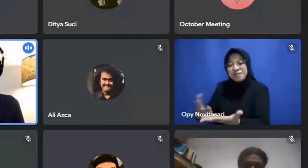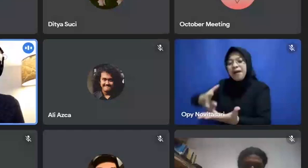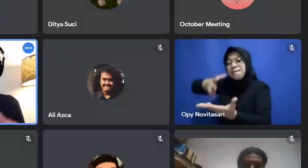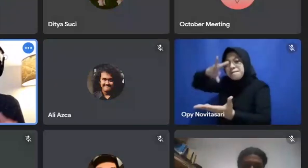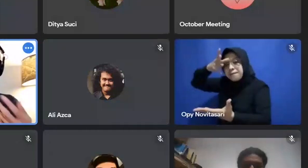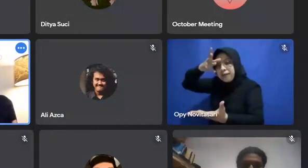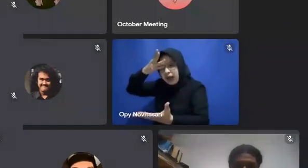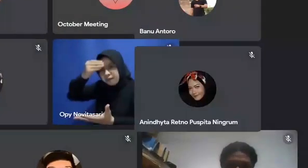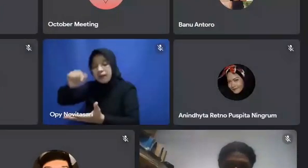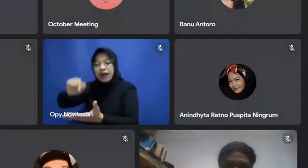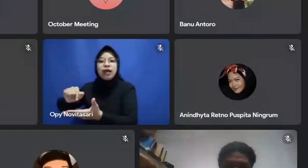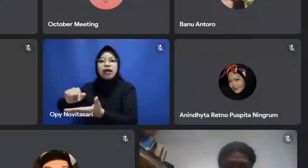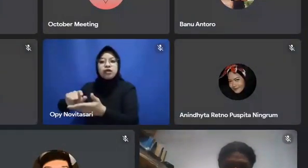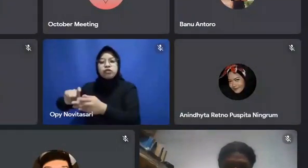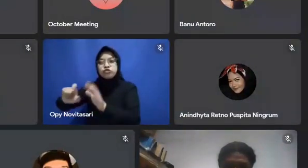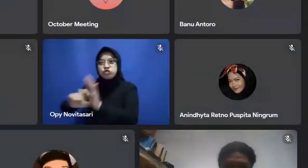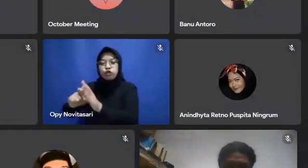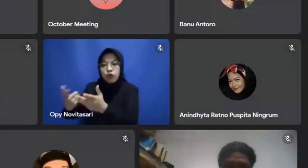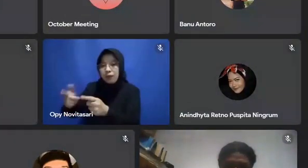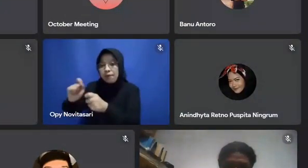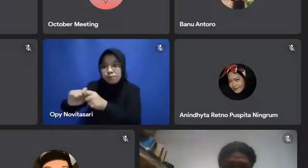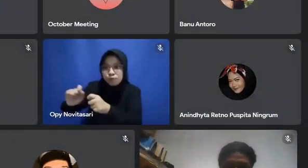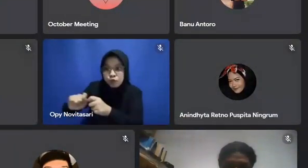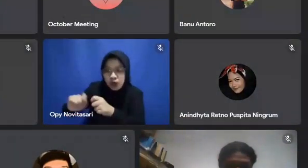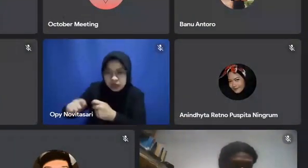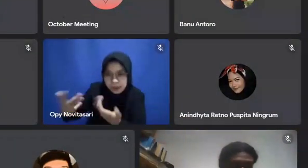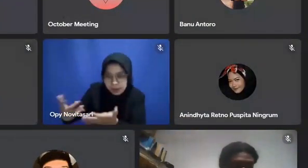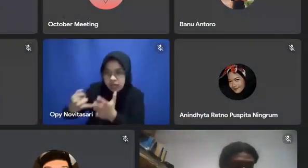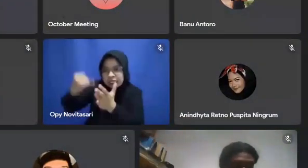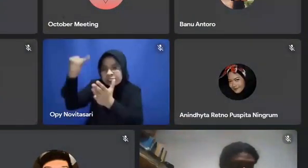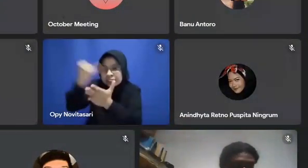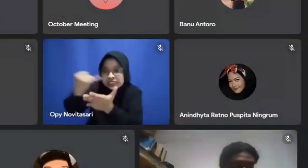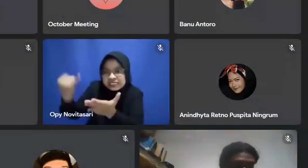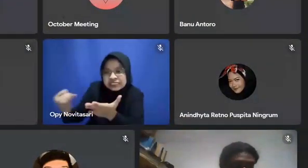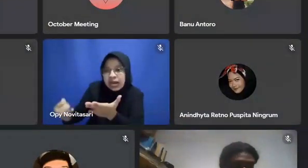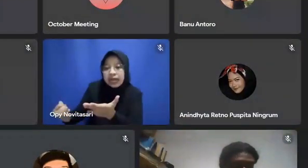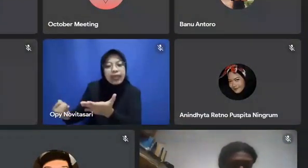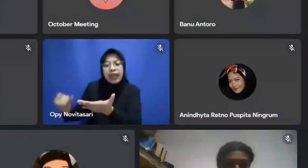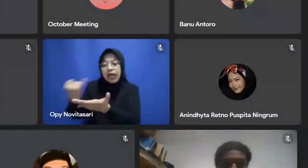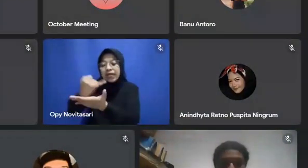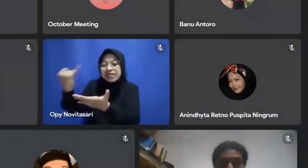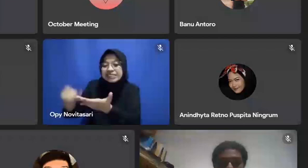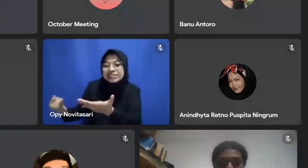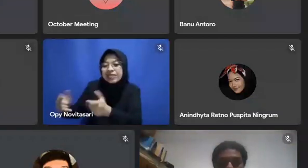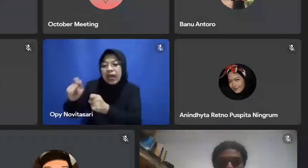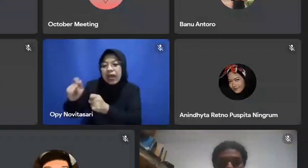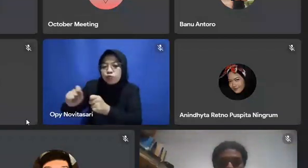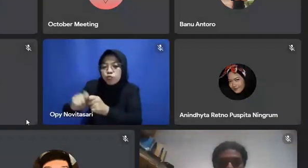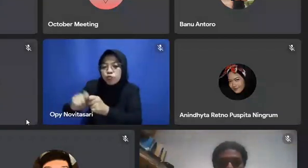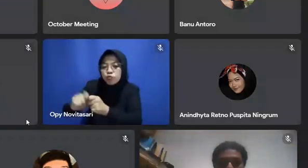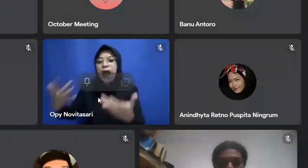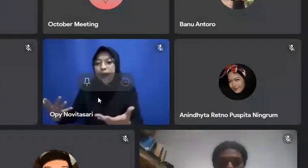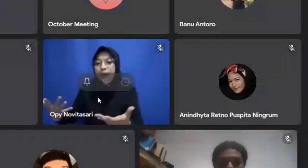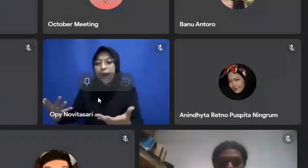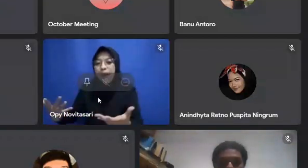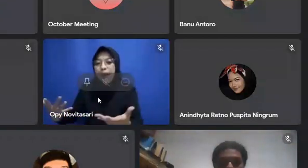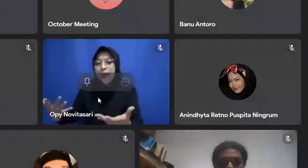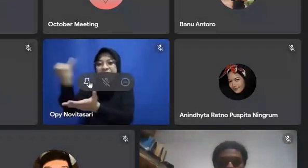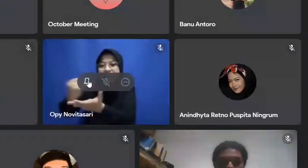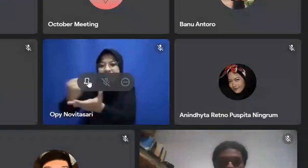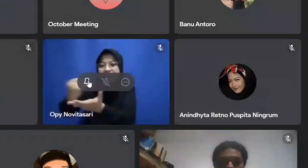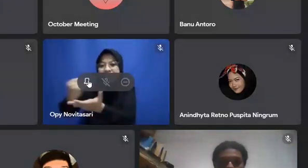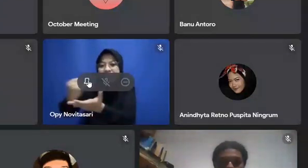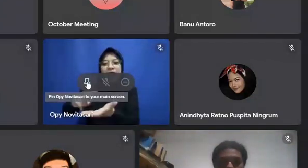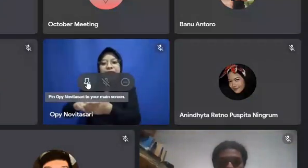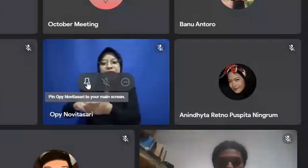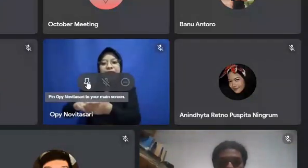membuat sesuatu itu desain yang dibuat adalah ee desain berbasis